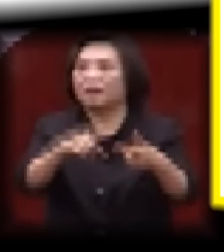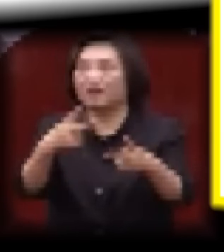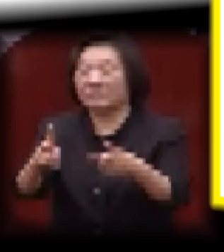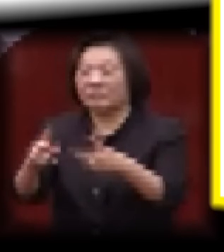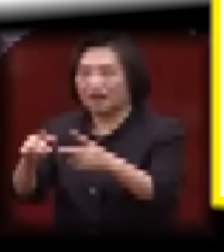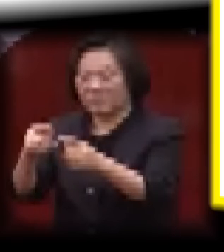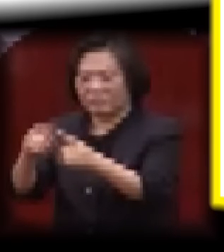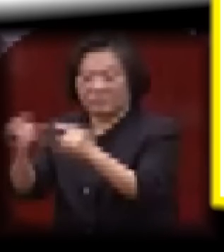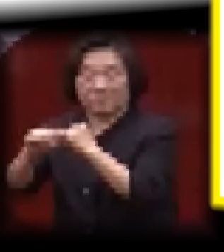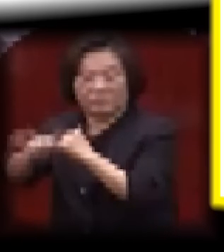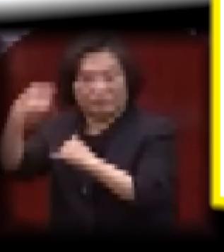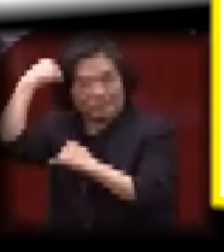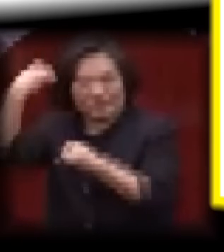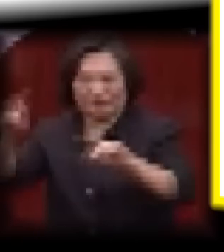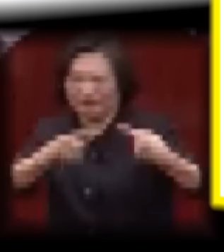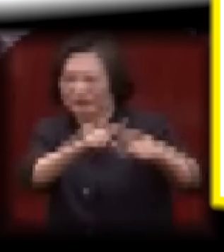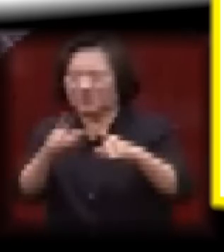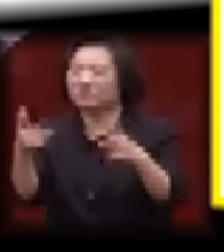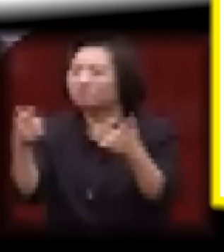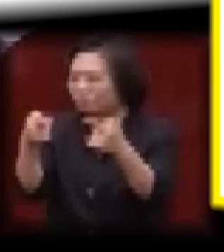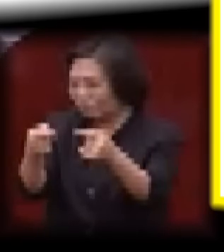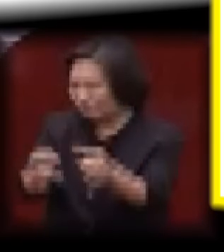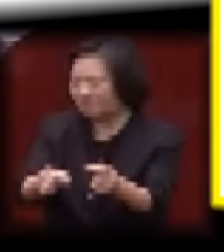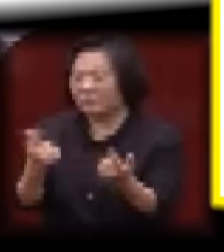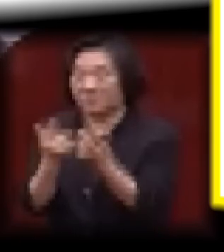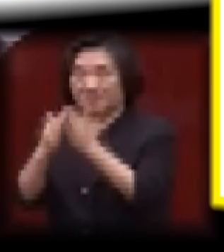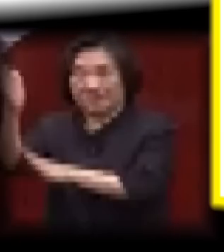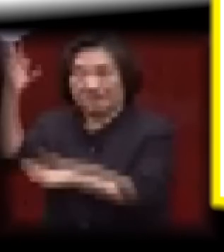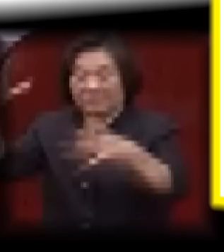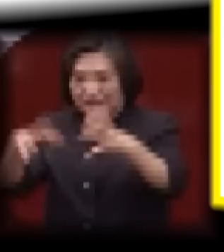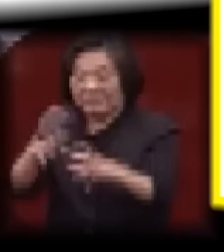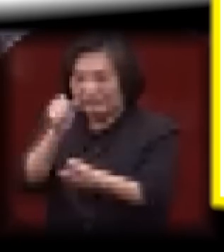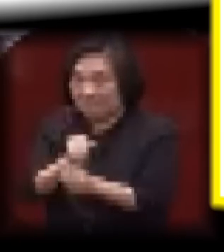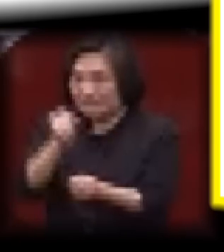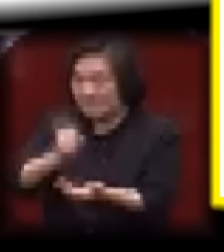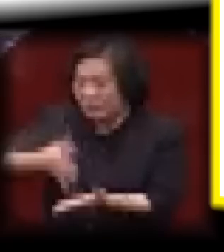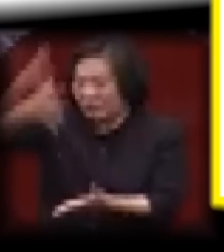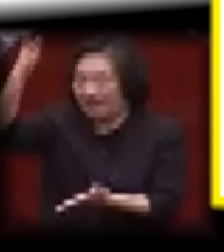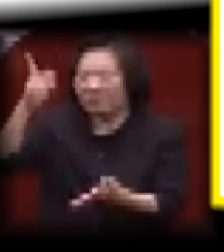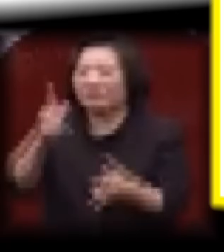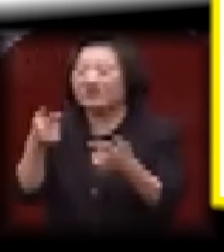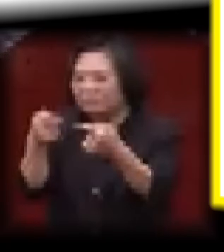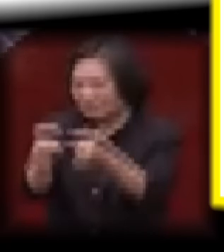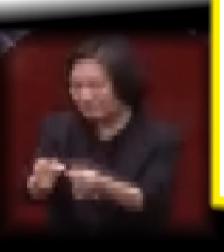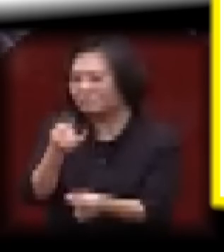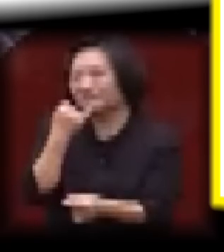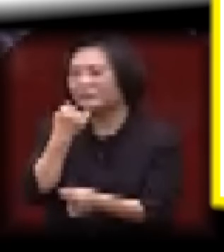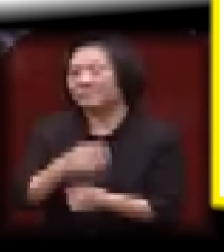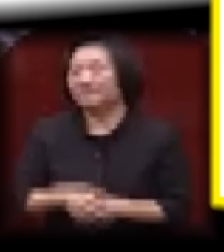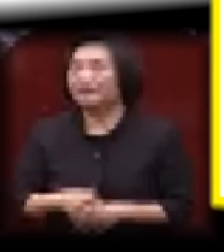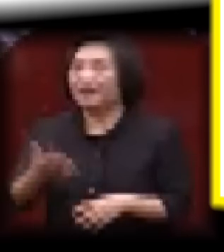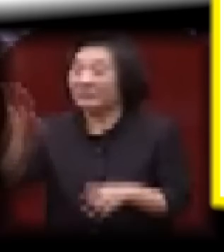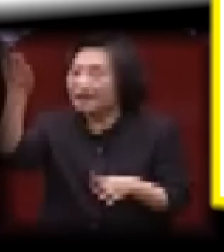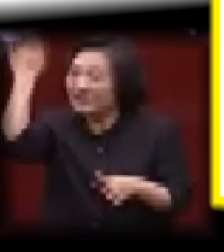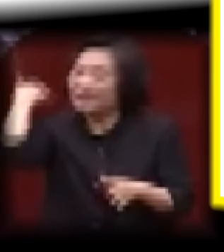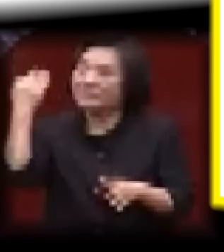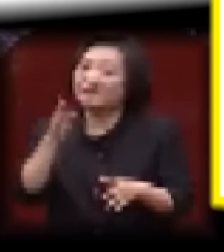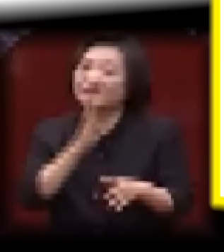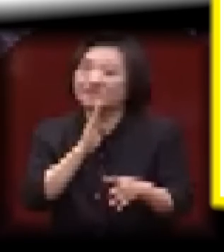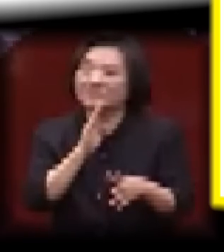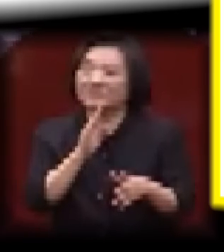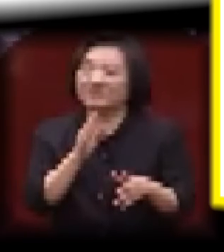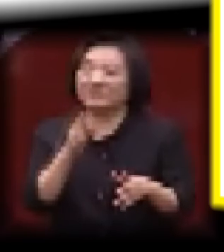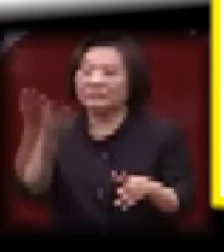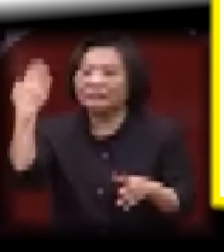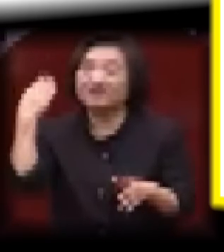原地主的一些争议，包括我们台北市核建也是有遇到很多这种问题。所以我们在过去从连开采的经验当